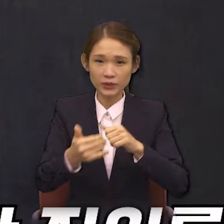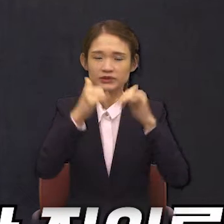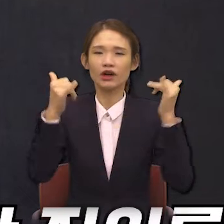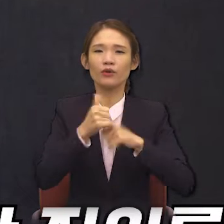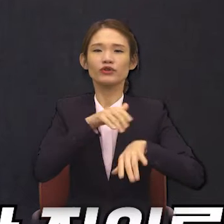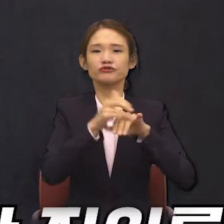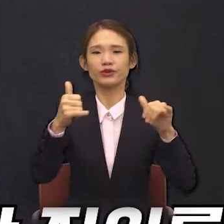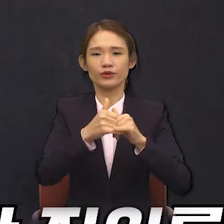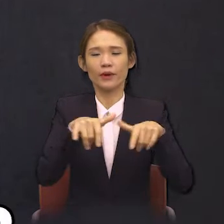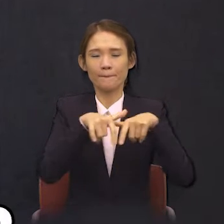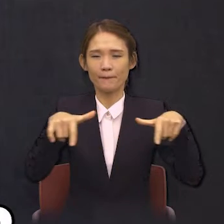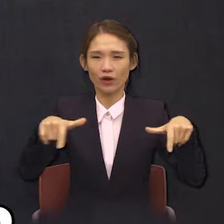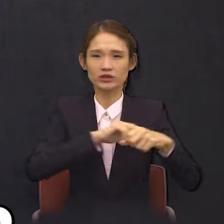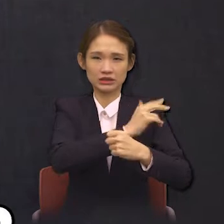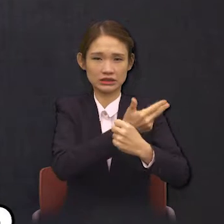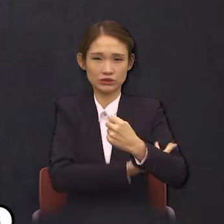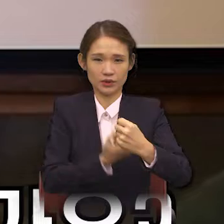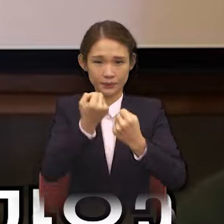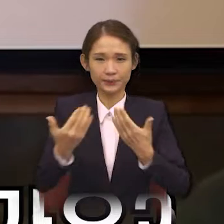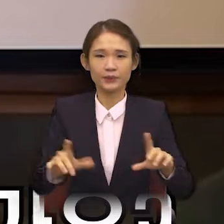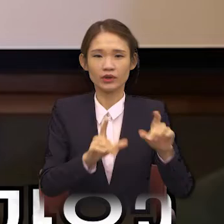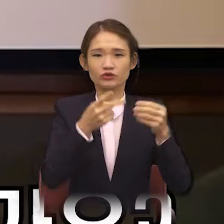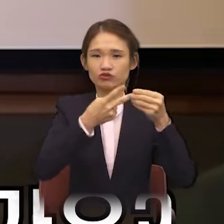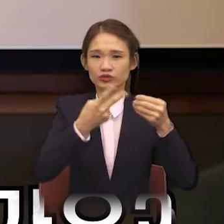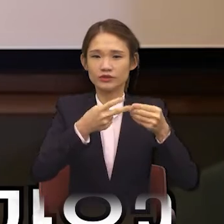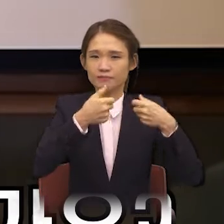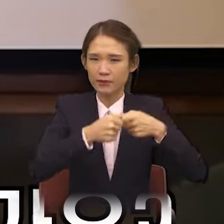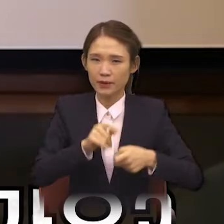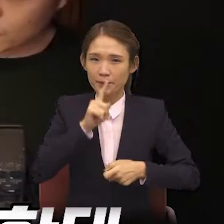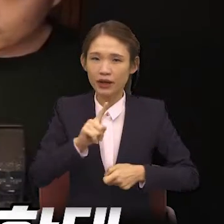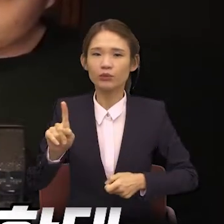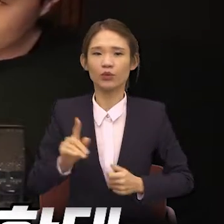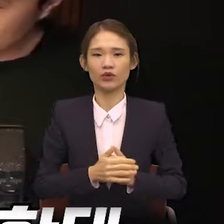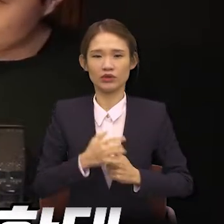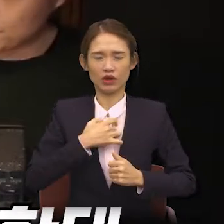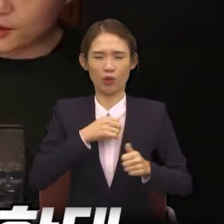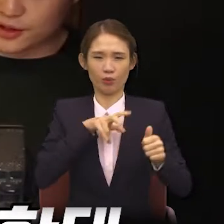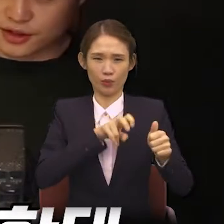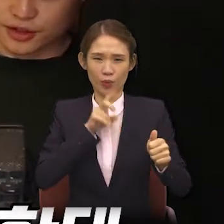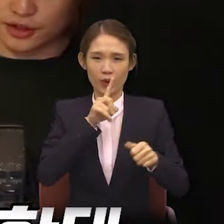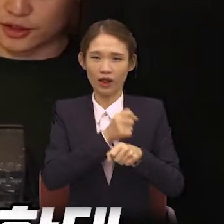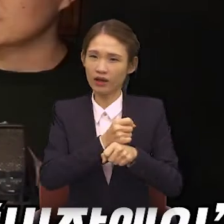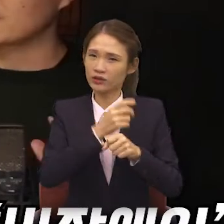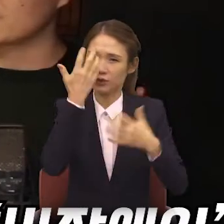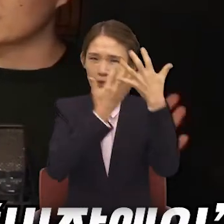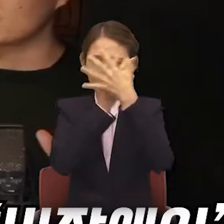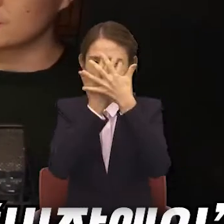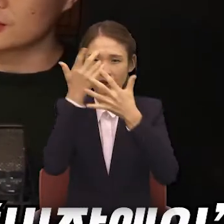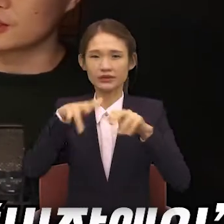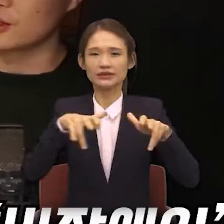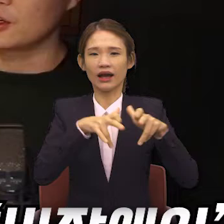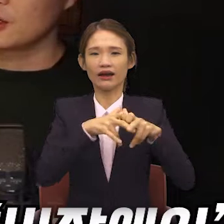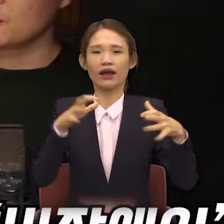사회 구성원으로서의 평등한 지위를 누리게 되는 거거든요. 두 번째 빠개야 할 말 뭔가요? 혐오라고 하기 좀 애매한데 아하, 제가 그냥 장애를 좋아요.